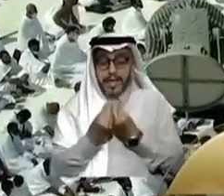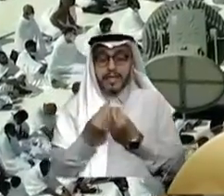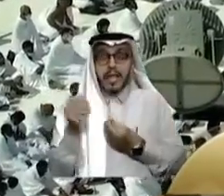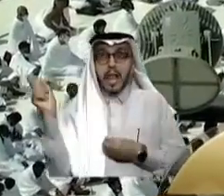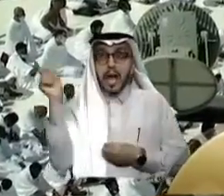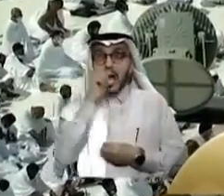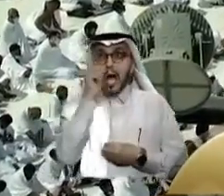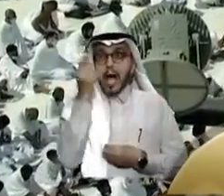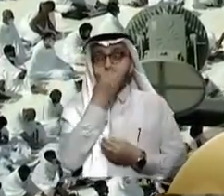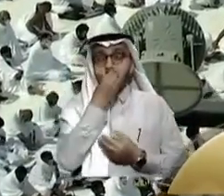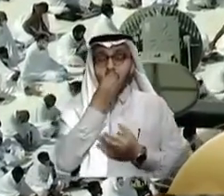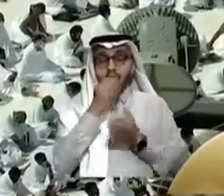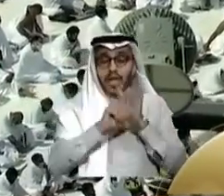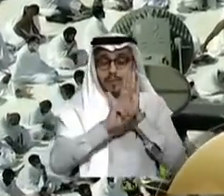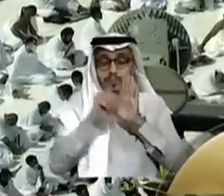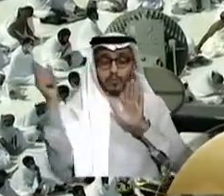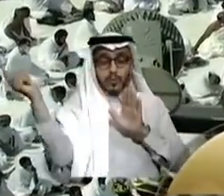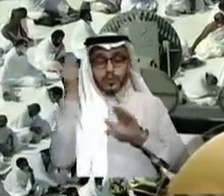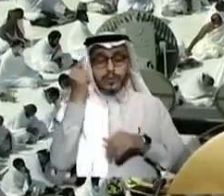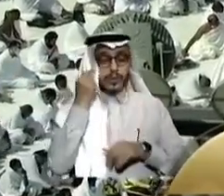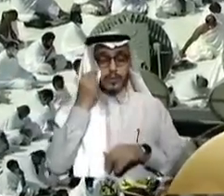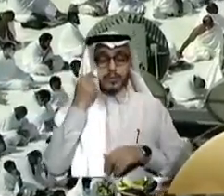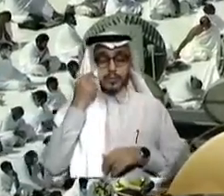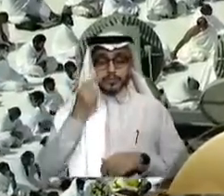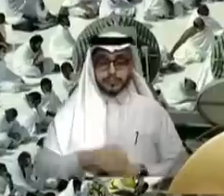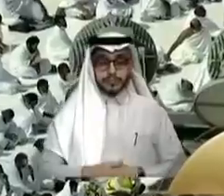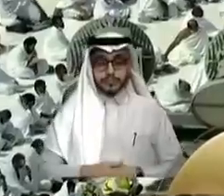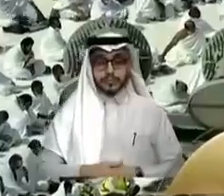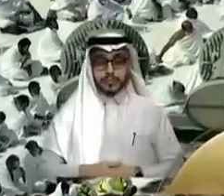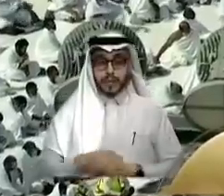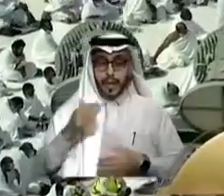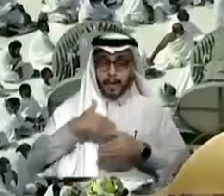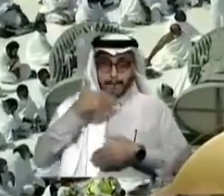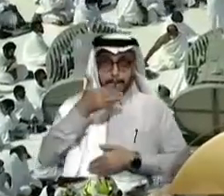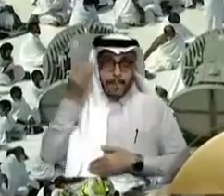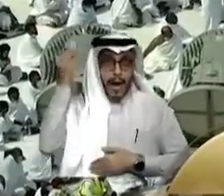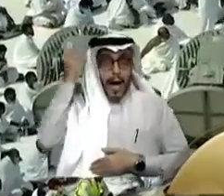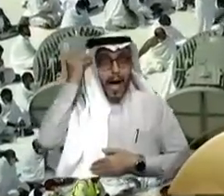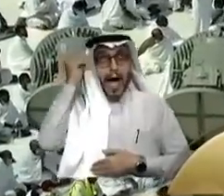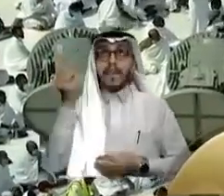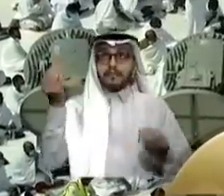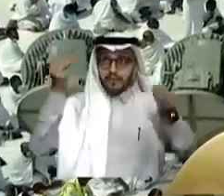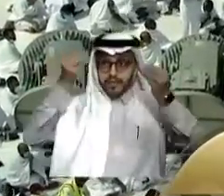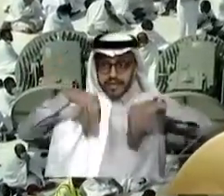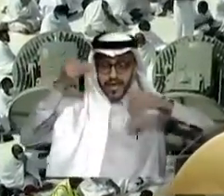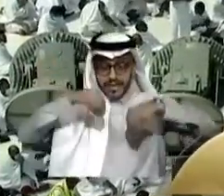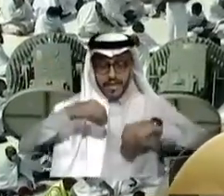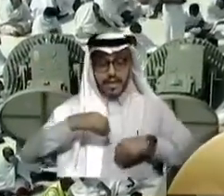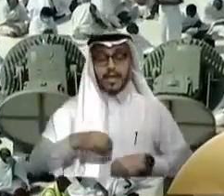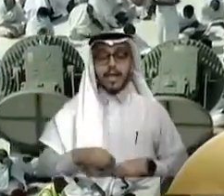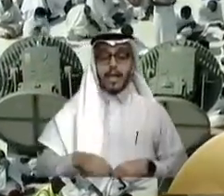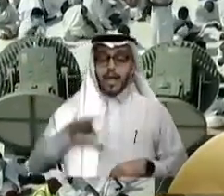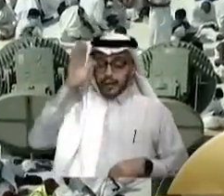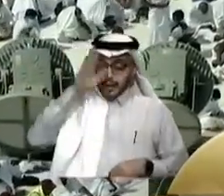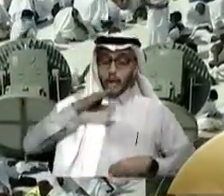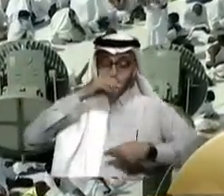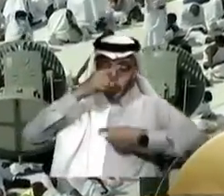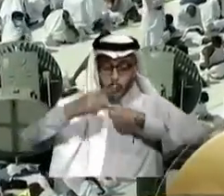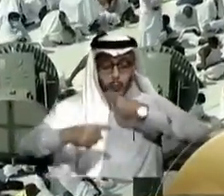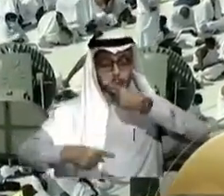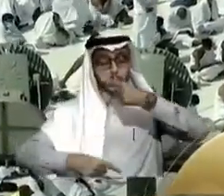ذكرني. أخرجه البخاري ومسلم. هل بعد معرفة الإله زيادة إلا